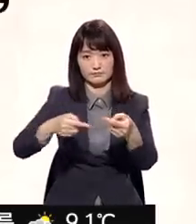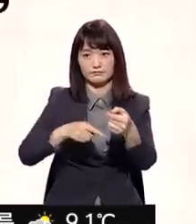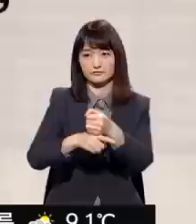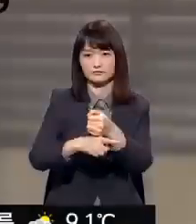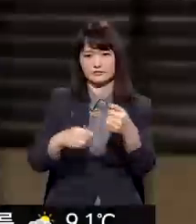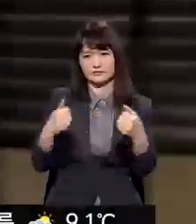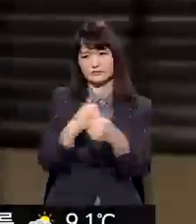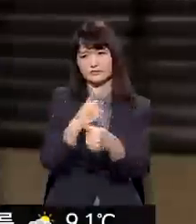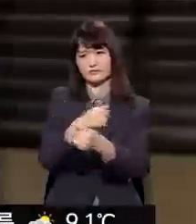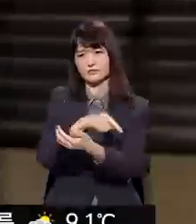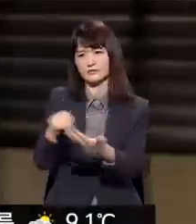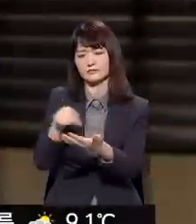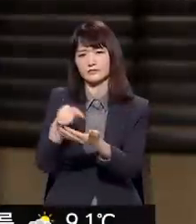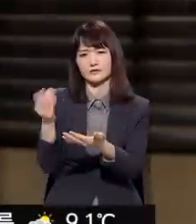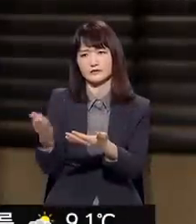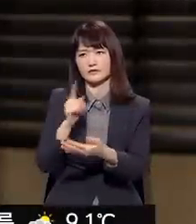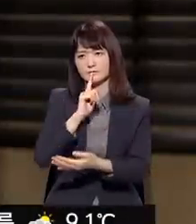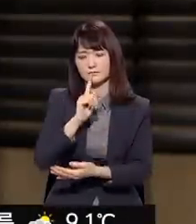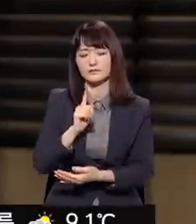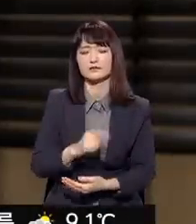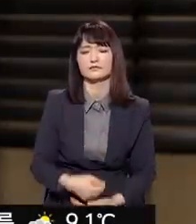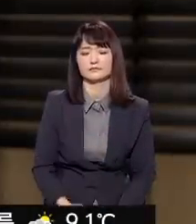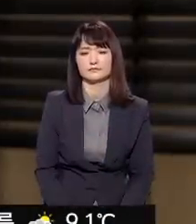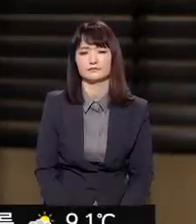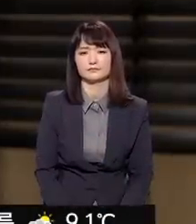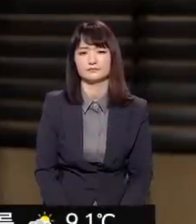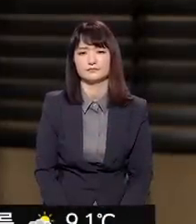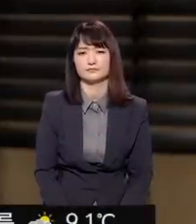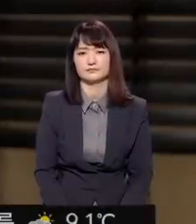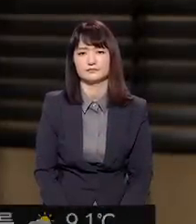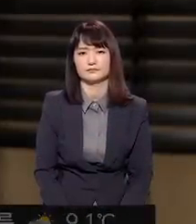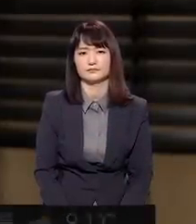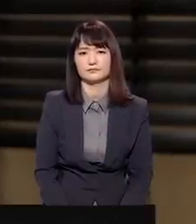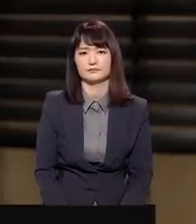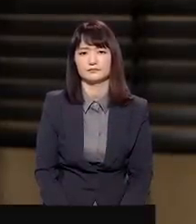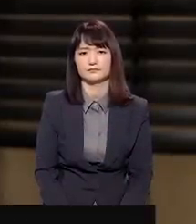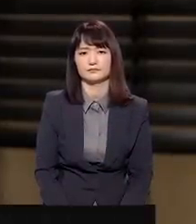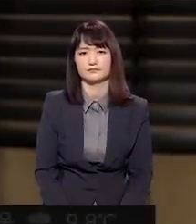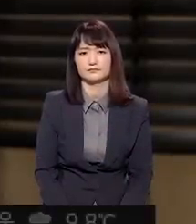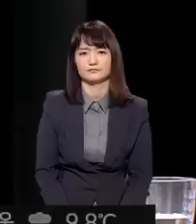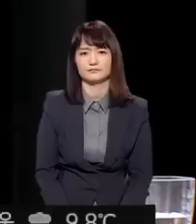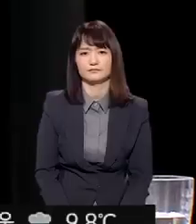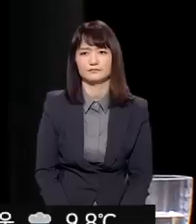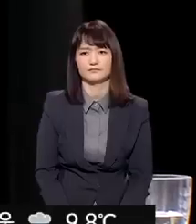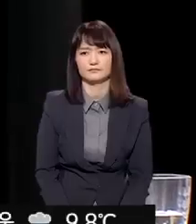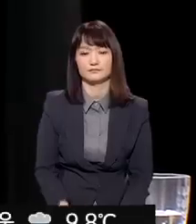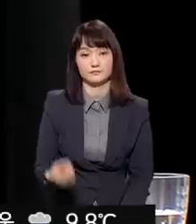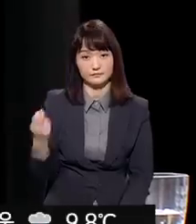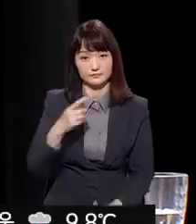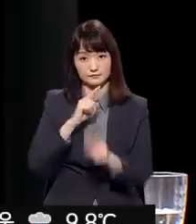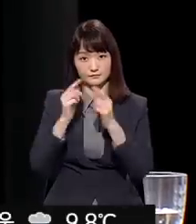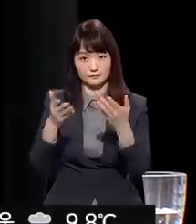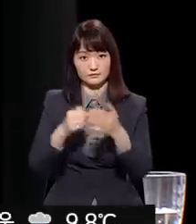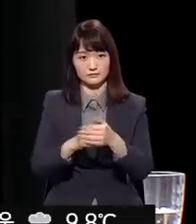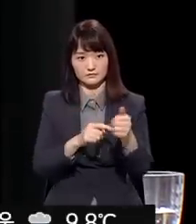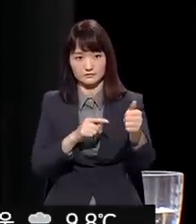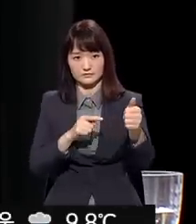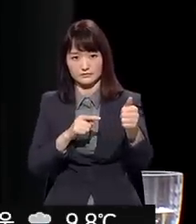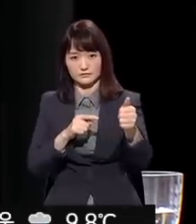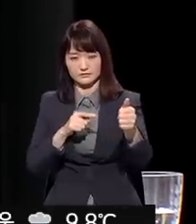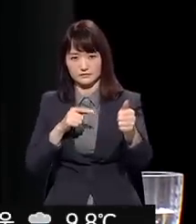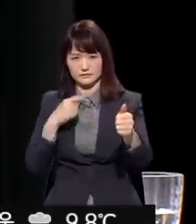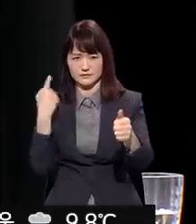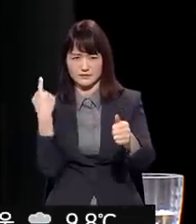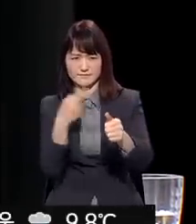인사상 불이익을 가하겠다라는 말까지 했다고 전해지고 있습니다. 자, 다시 말씀드리지만 자신을 저격하는 글이 딱